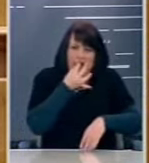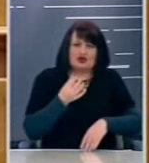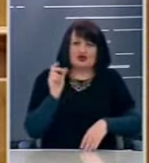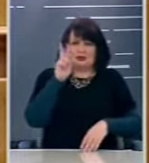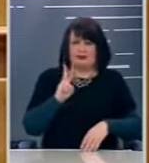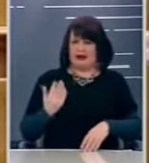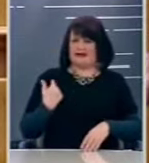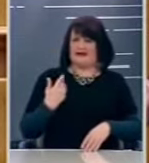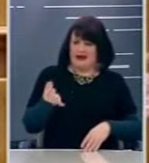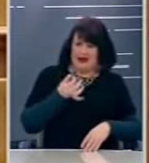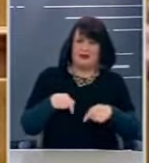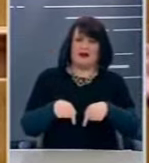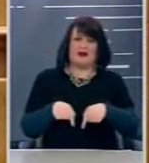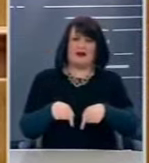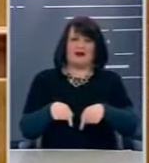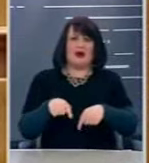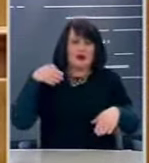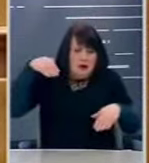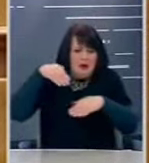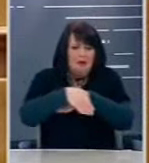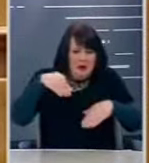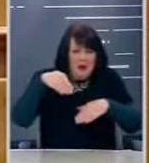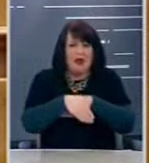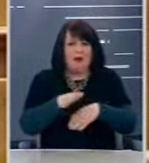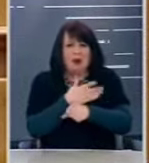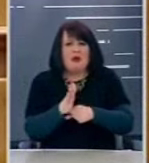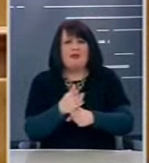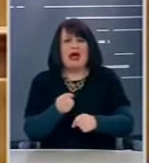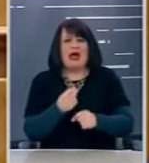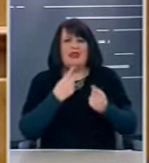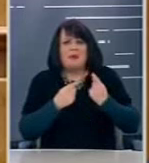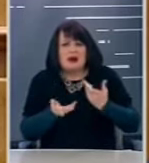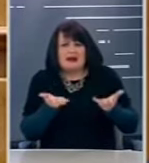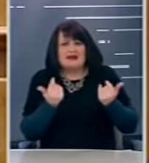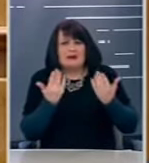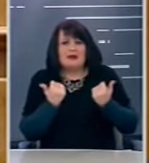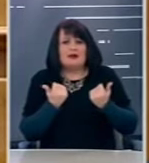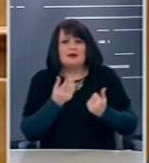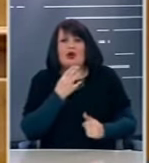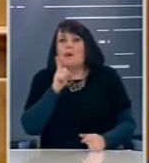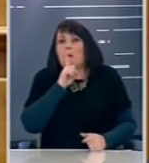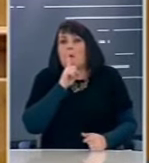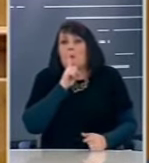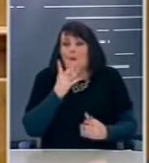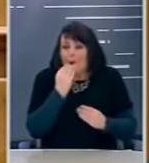έλεγε ότι μας οδηγείται στον κρεμό, στην καταστροφή, δεν θα κλείσει διαπραγμάτευση? Γιατί δεν μιλάει?